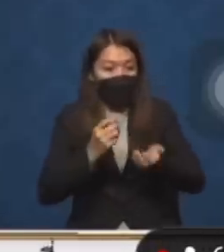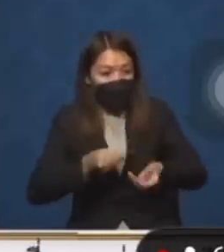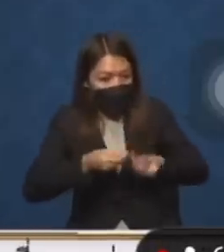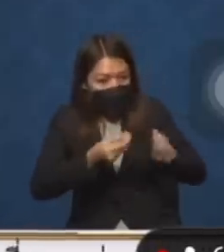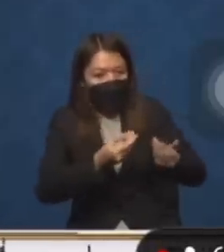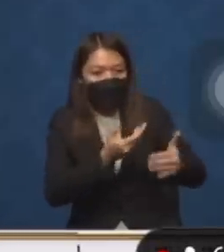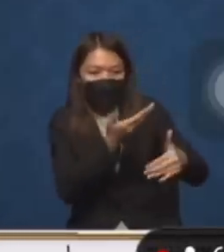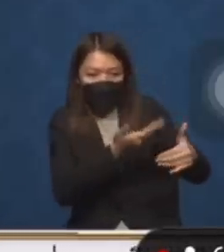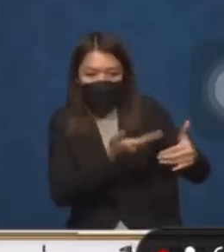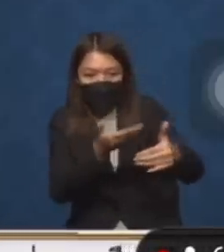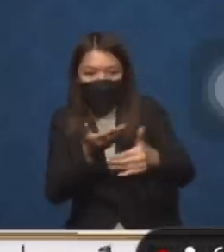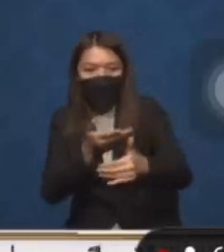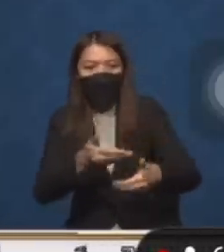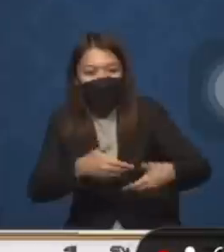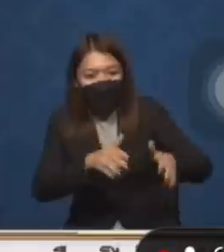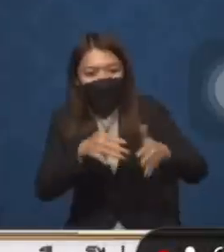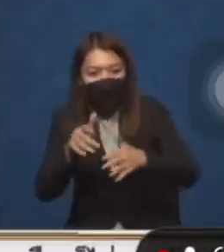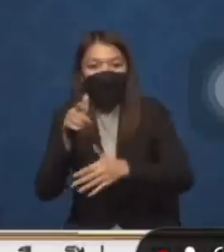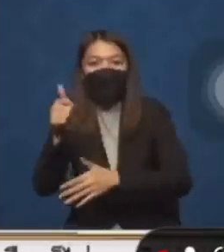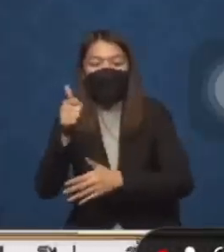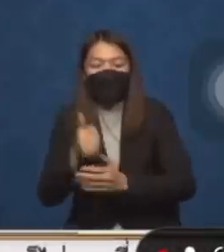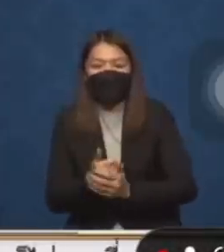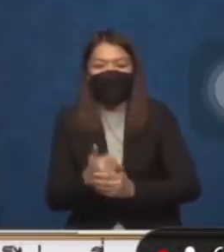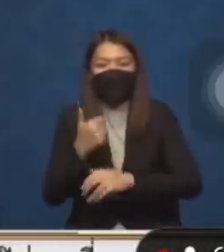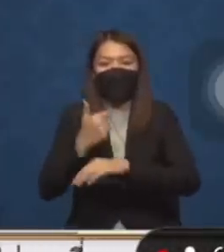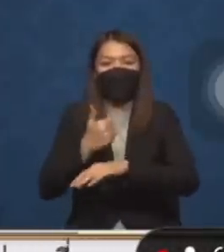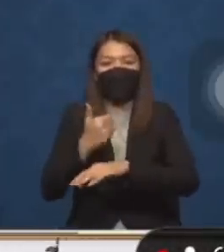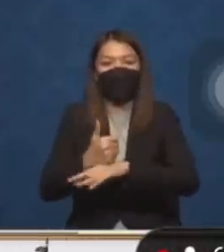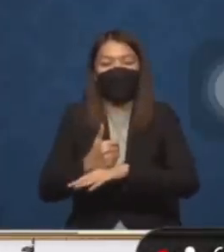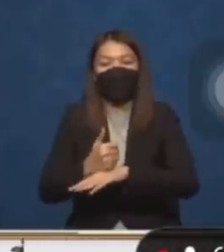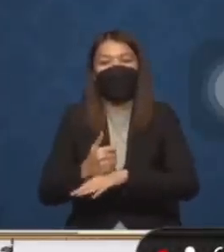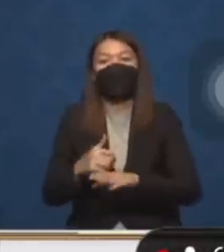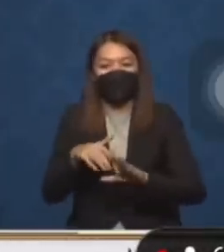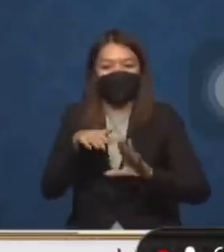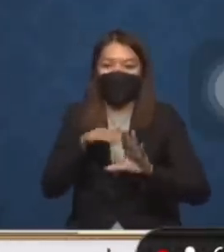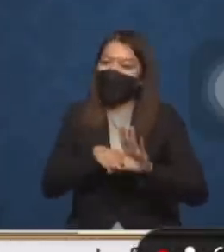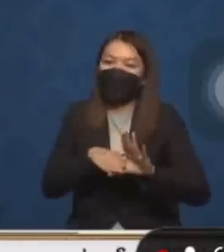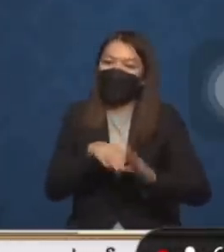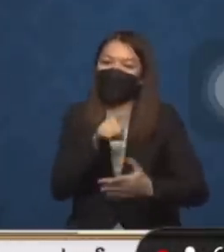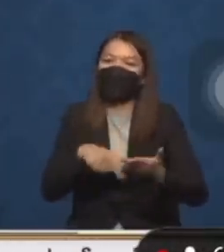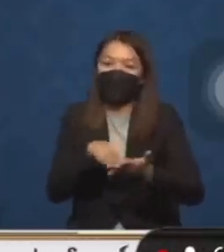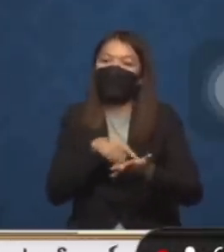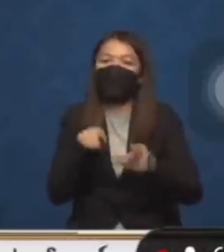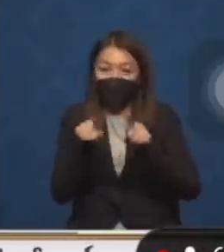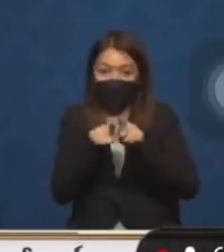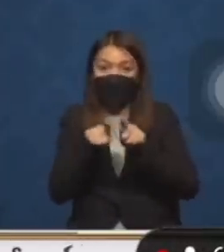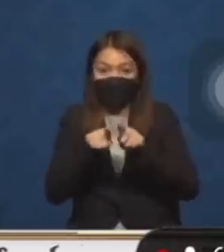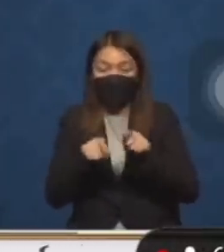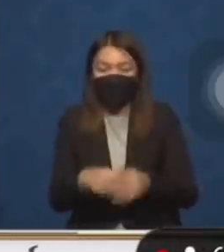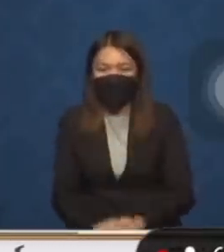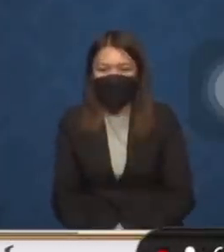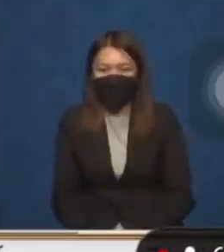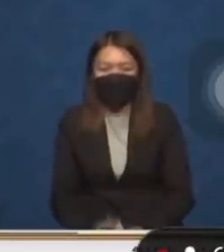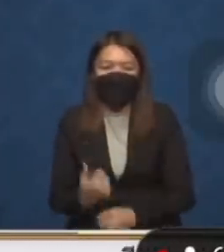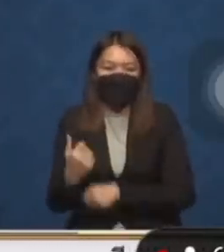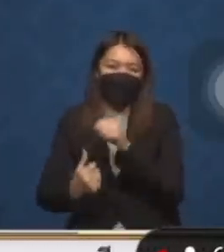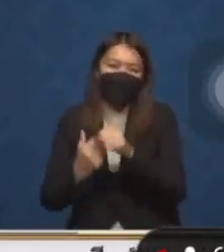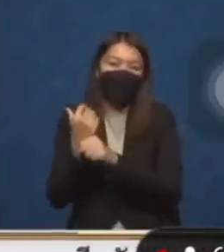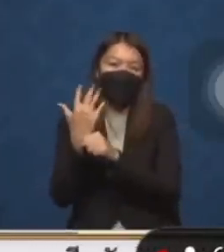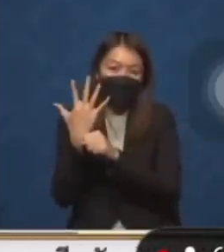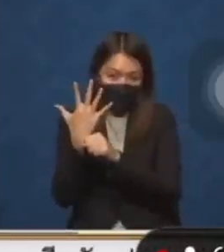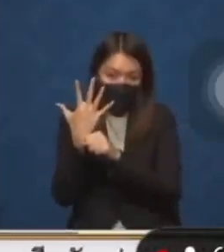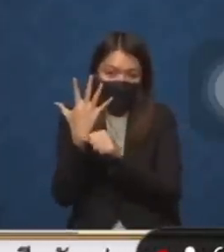ณีไปขณะที่หัหนาคอสชอคนออกคำสั่งก็ลงสมครรเลอกตงเชนเดวกันเป็เวลาเกบ 5 ปีครับ